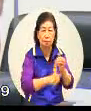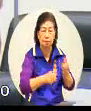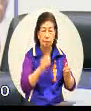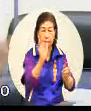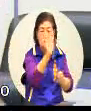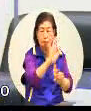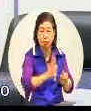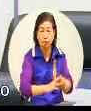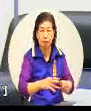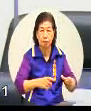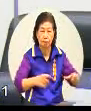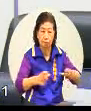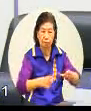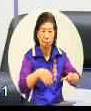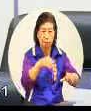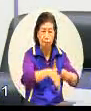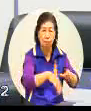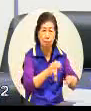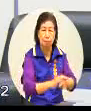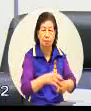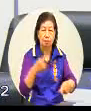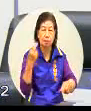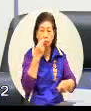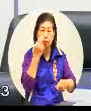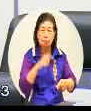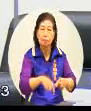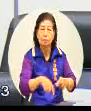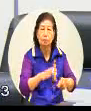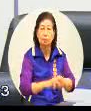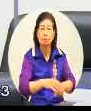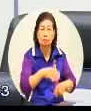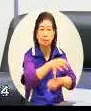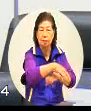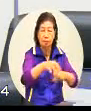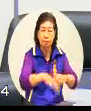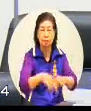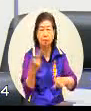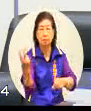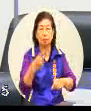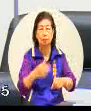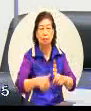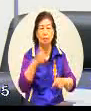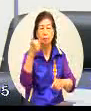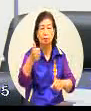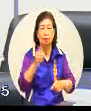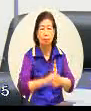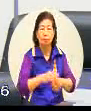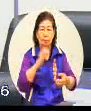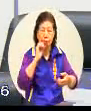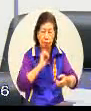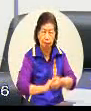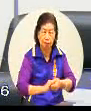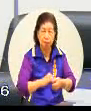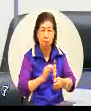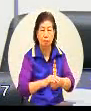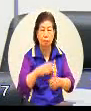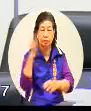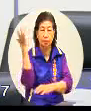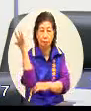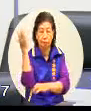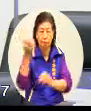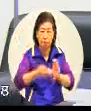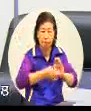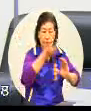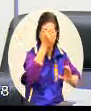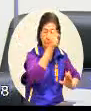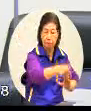是空气足好，环境足好，吼、哦，要甲徙遐，啊决定了，大家拢足欢喜，地方的